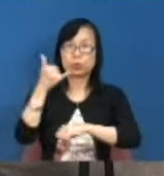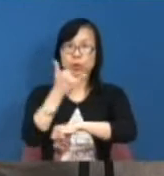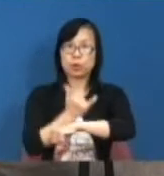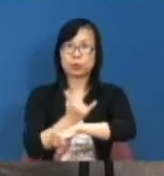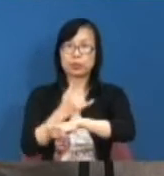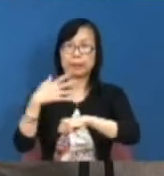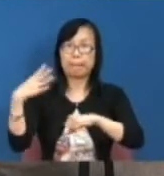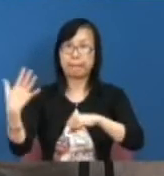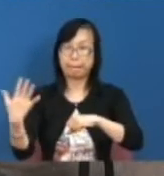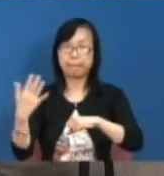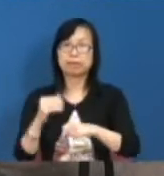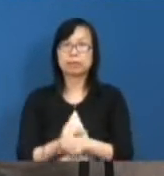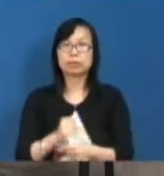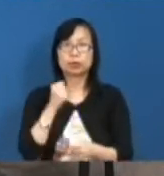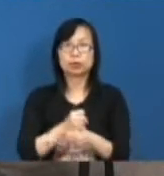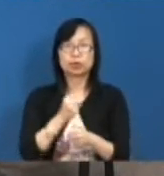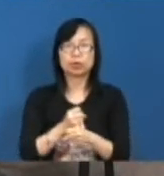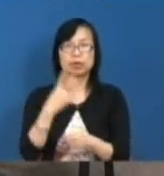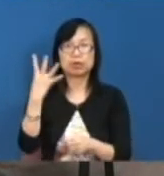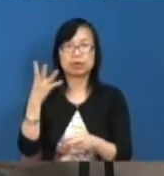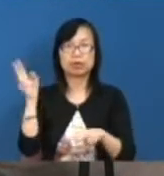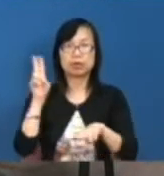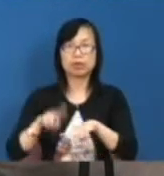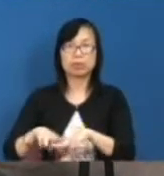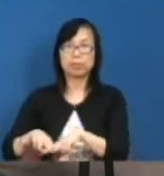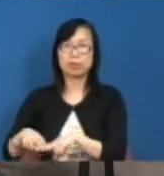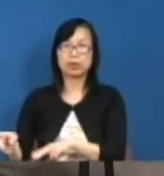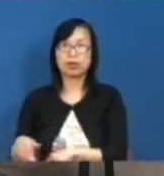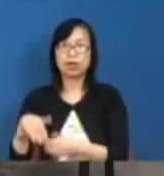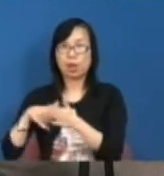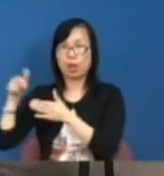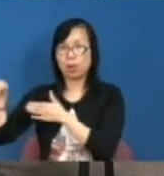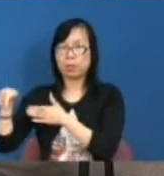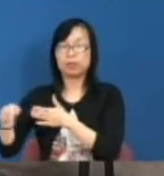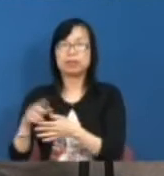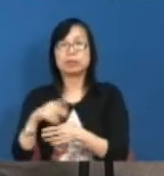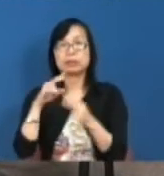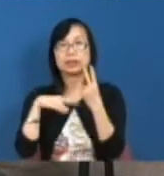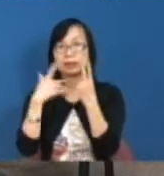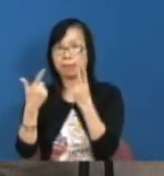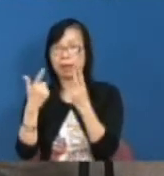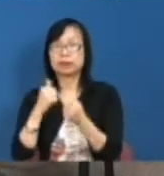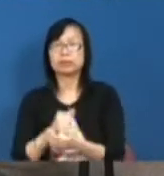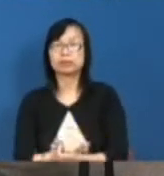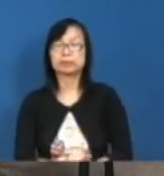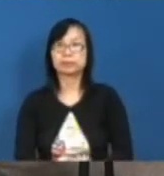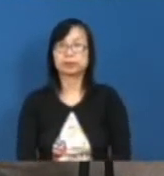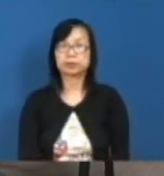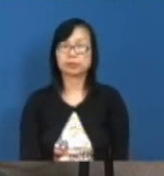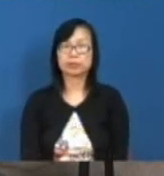四個嘅候補，裏邊有幾多28個位，20幾個位。 係啊，有講過話有吉位嘛，